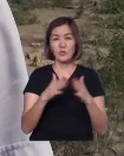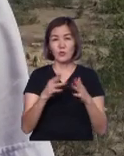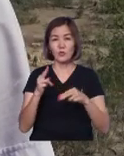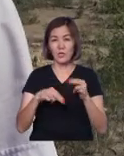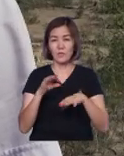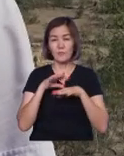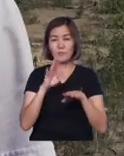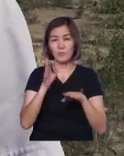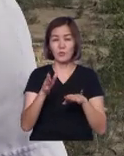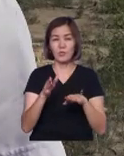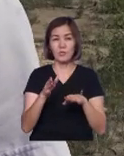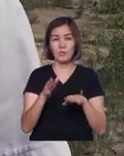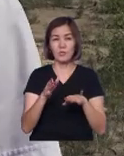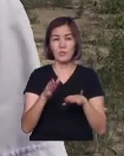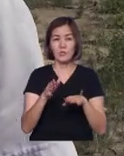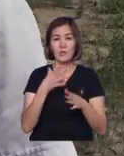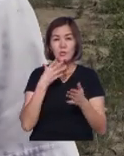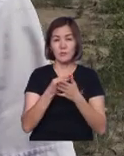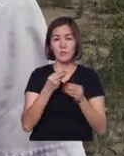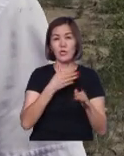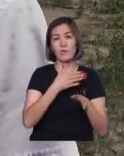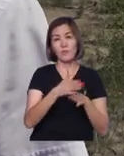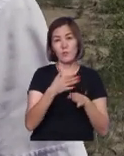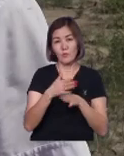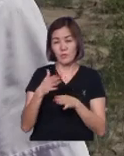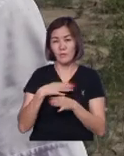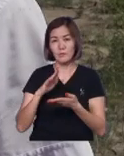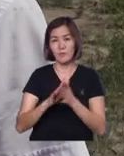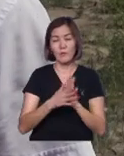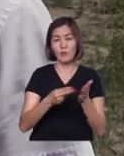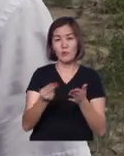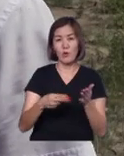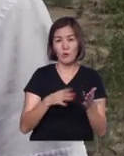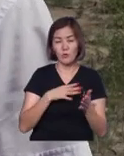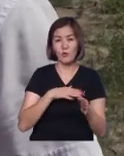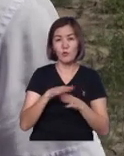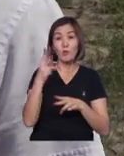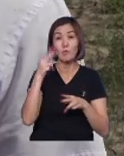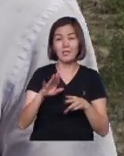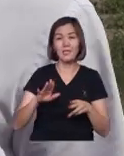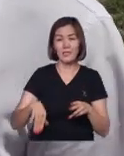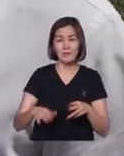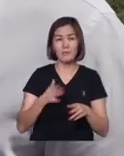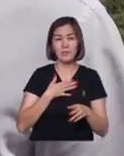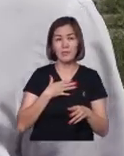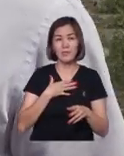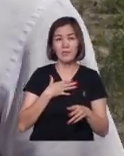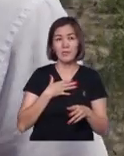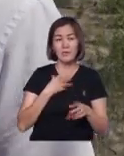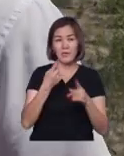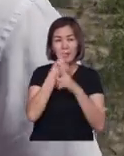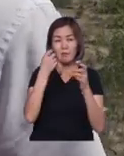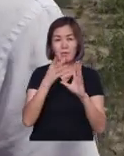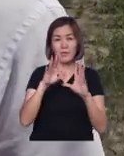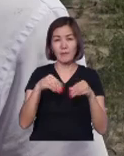салынып жатыр. Оларда жеке қаражат есебінен салынып жатыр, бірақ біз меморандумға отырғанбыз. Ол жұмыстар бізге біткеннен кейін біз жаңағыдай хабарлама беріп